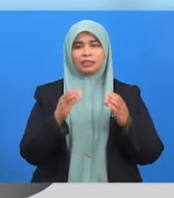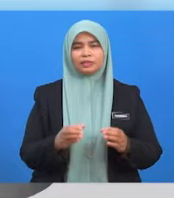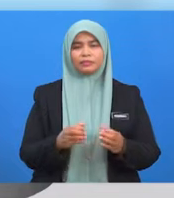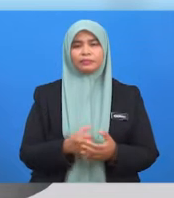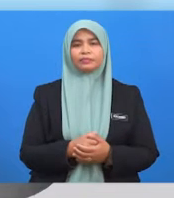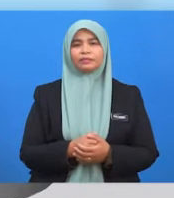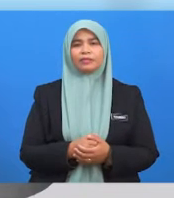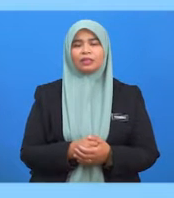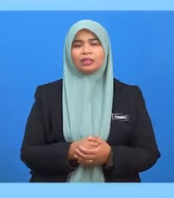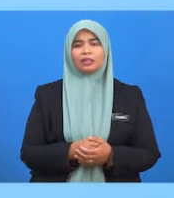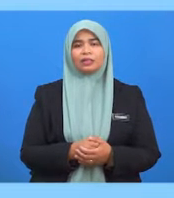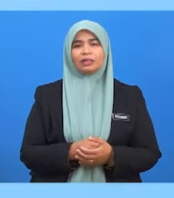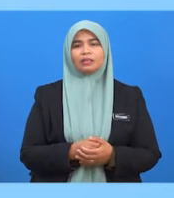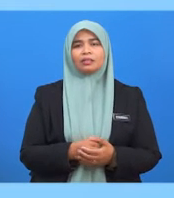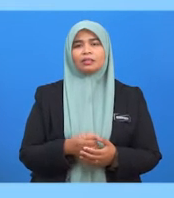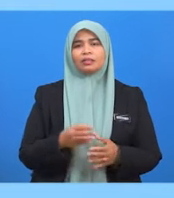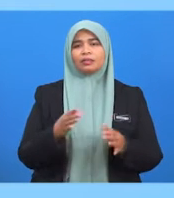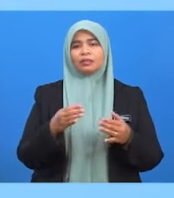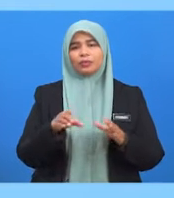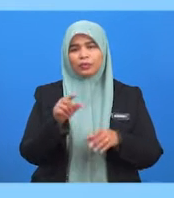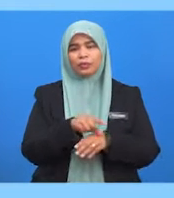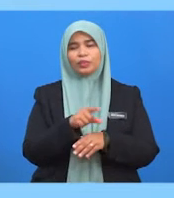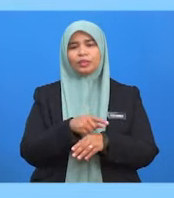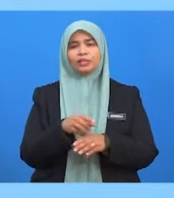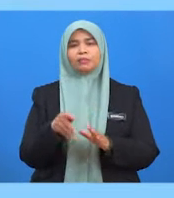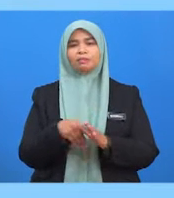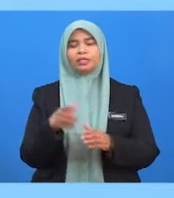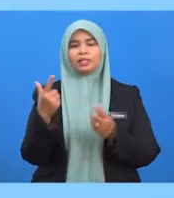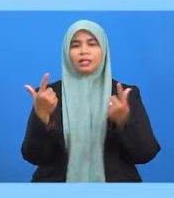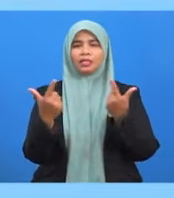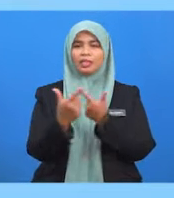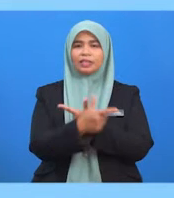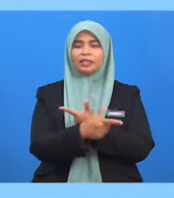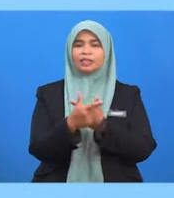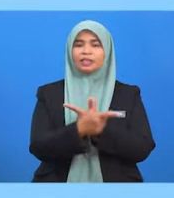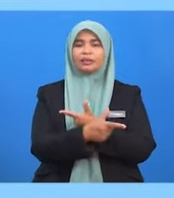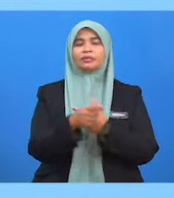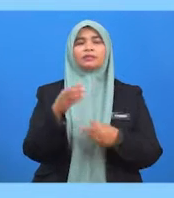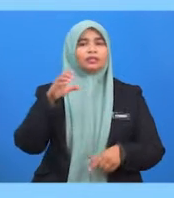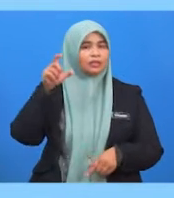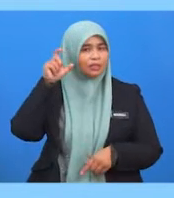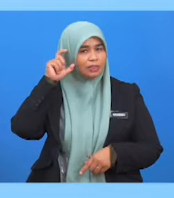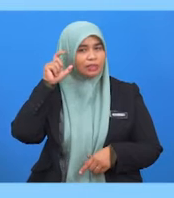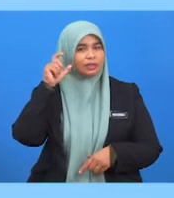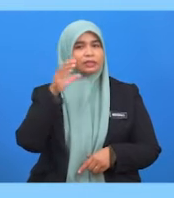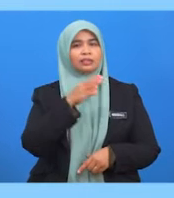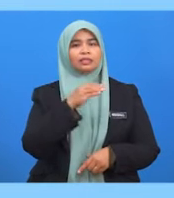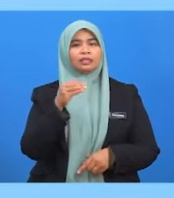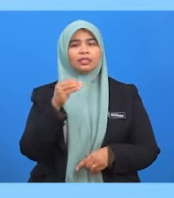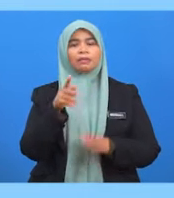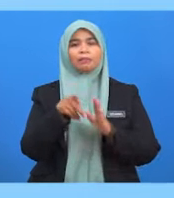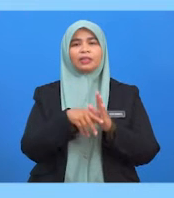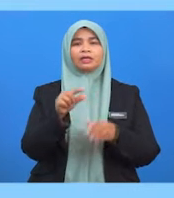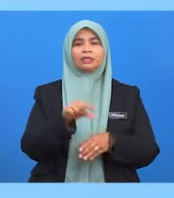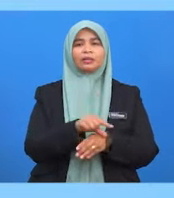cara melalui penggunaan pelindung telinga dan